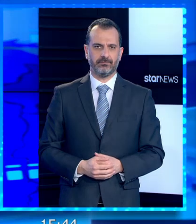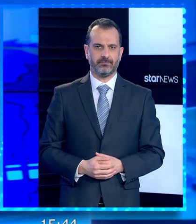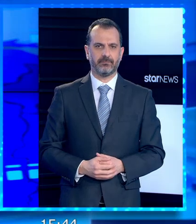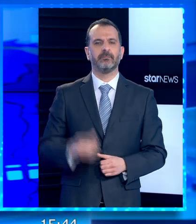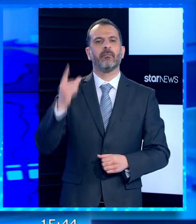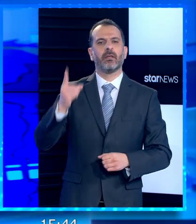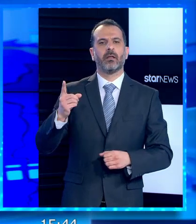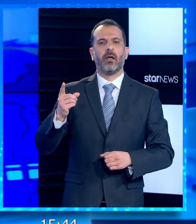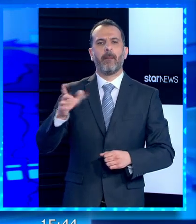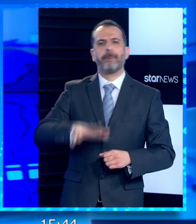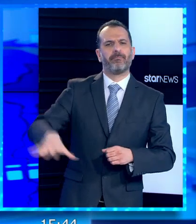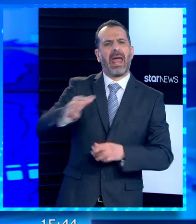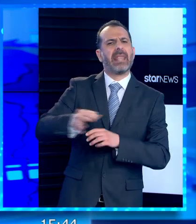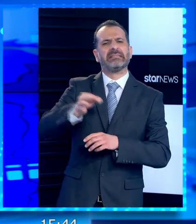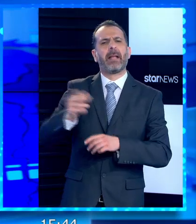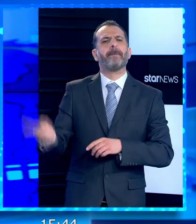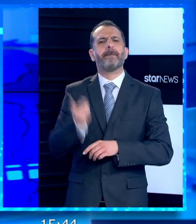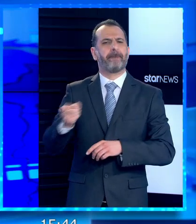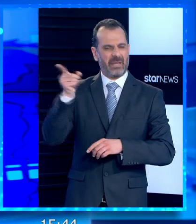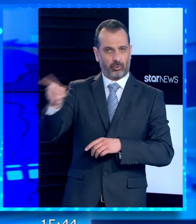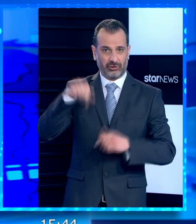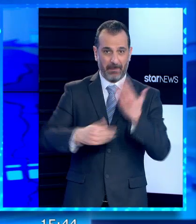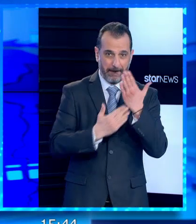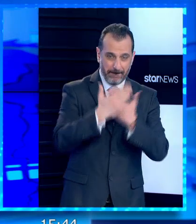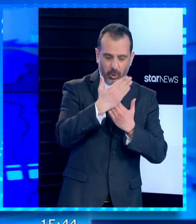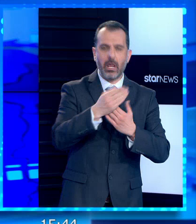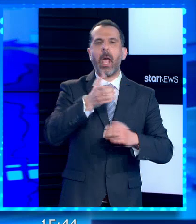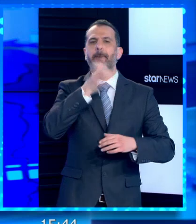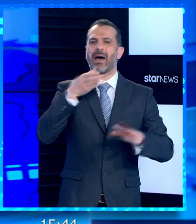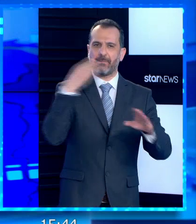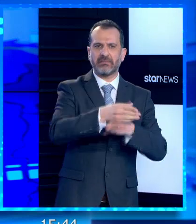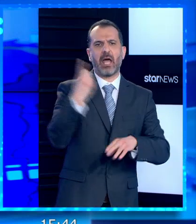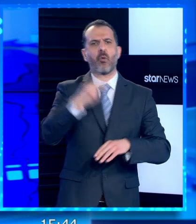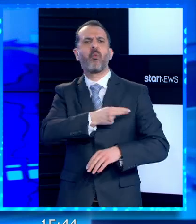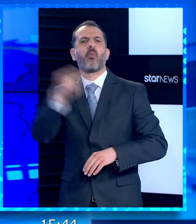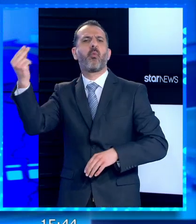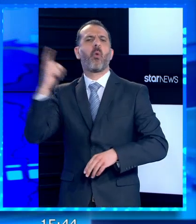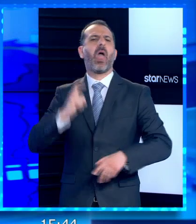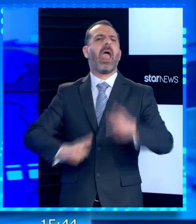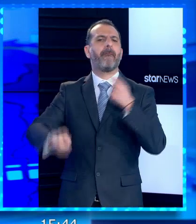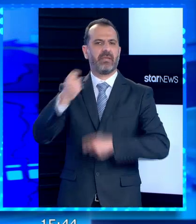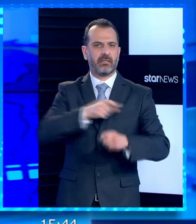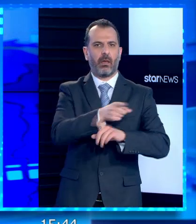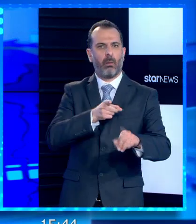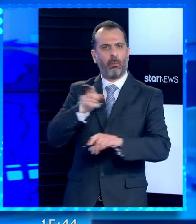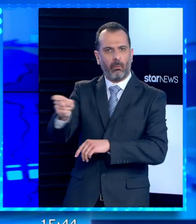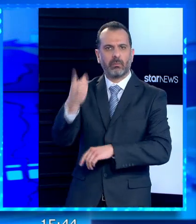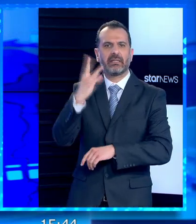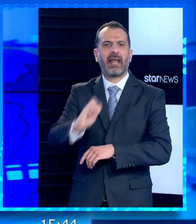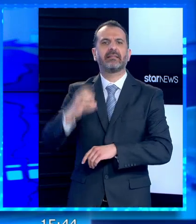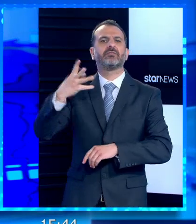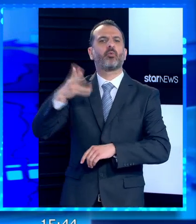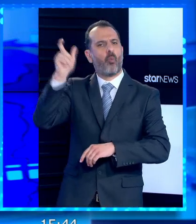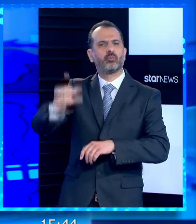Γνωστός επιχειρηματίας της Μυκόνου δολοφόνησε σήμερα τα ξημερώματα μέσα σε μπαρ του νησιού έναν 34χρονο Αλβανό. Ο δράστης